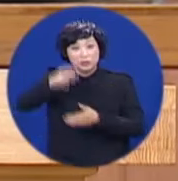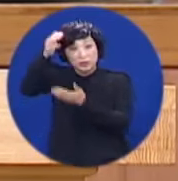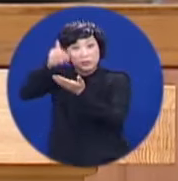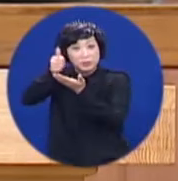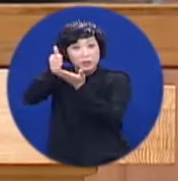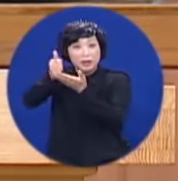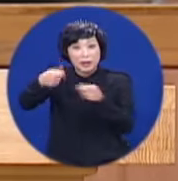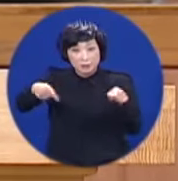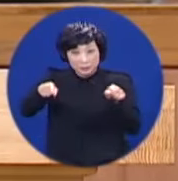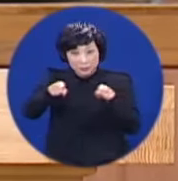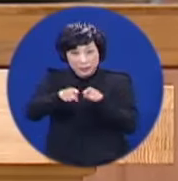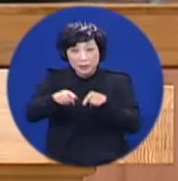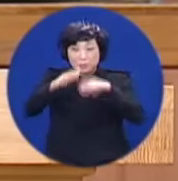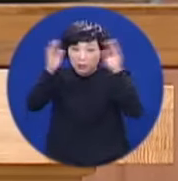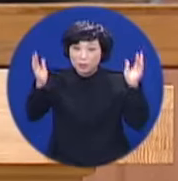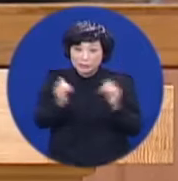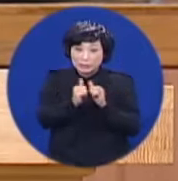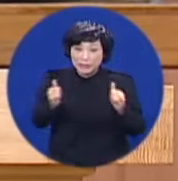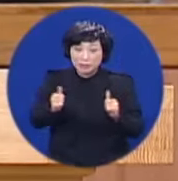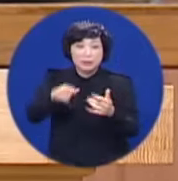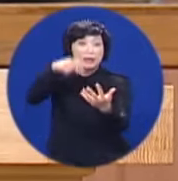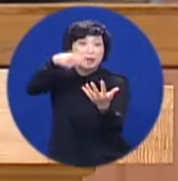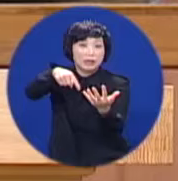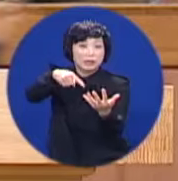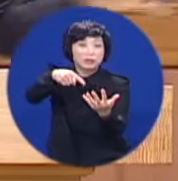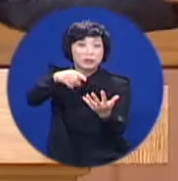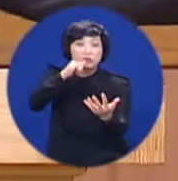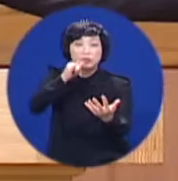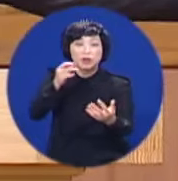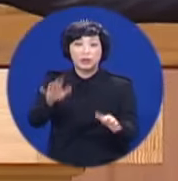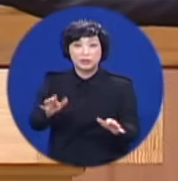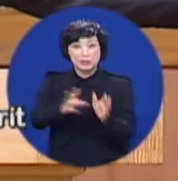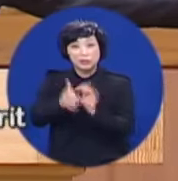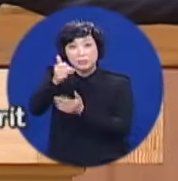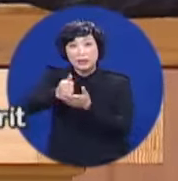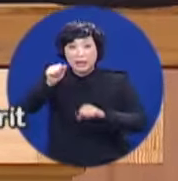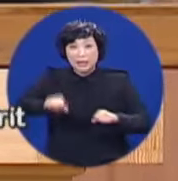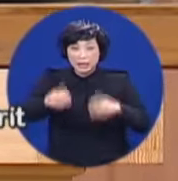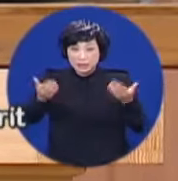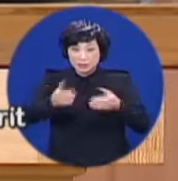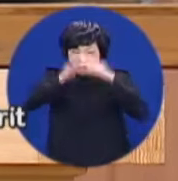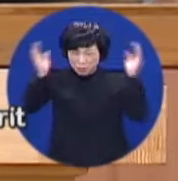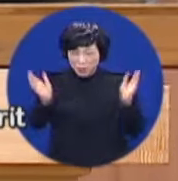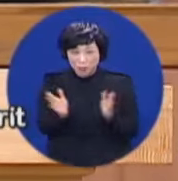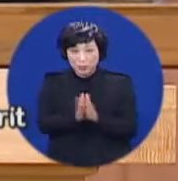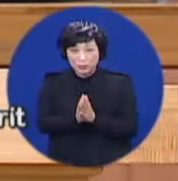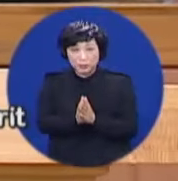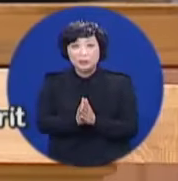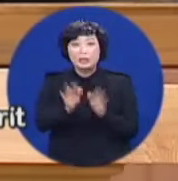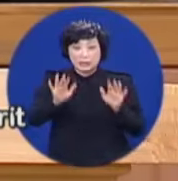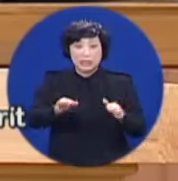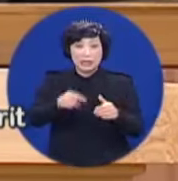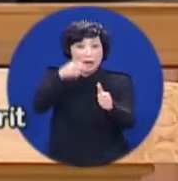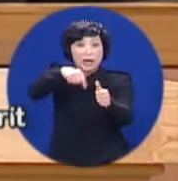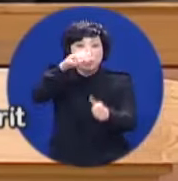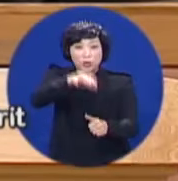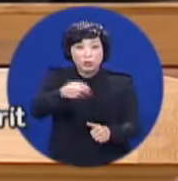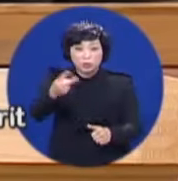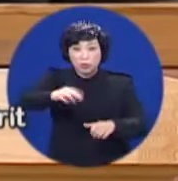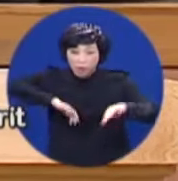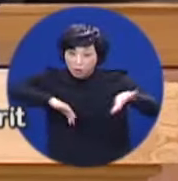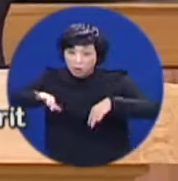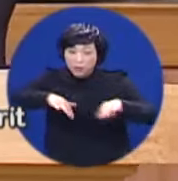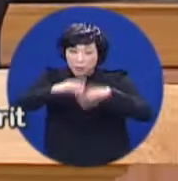성령으로 모든 사람을 가르치고 예수님이 하신 모든 회당과